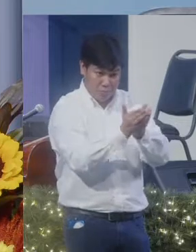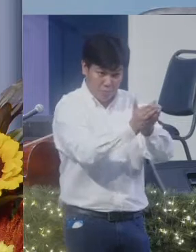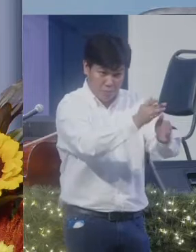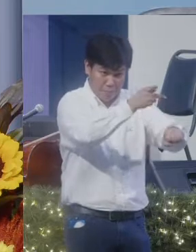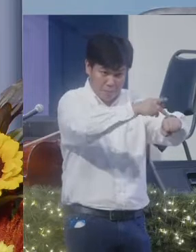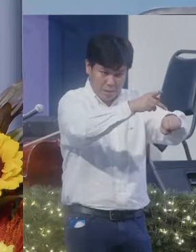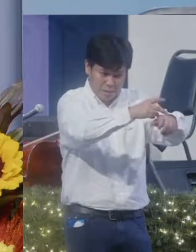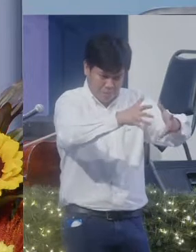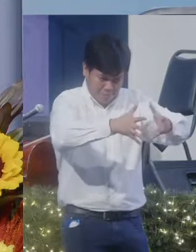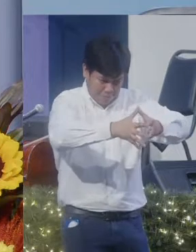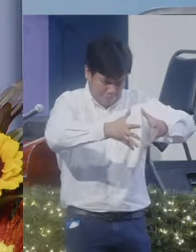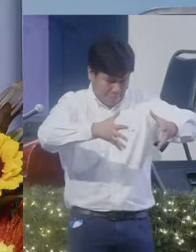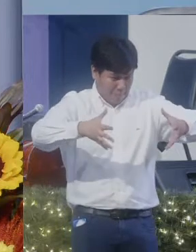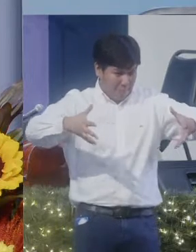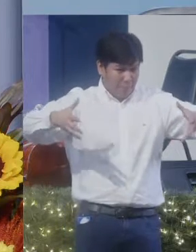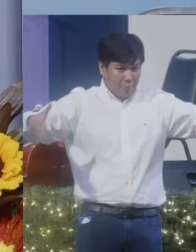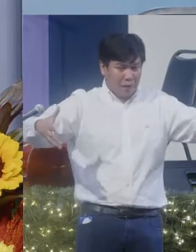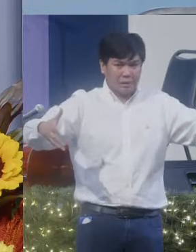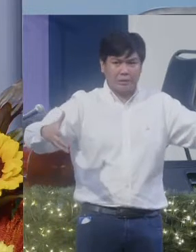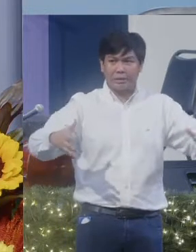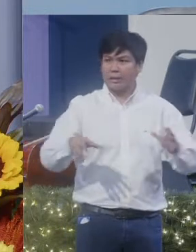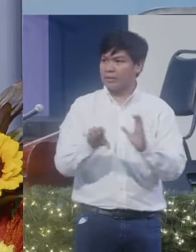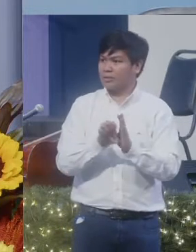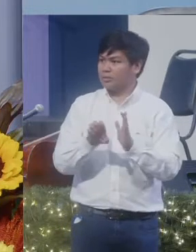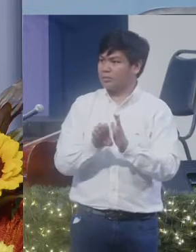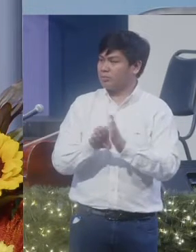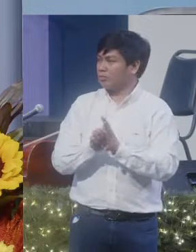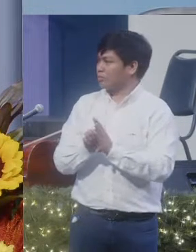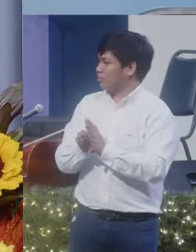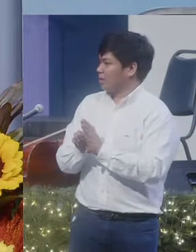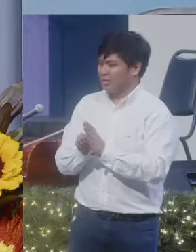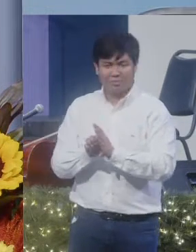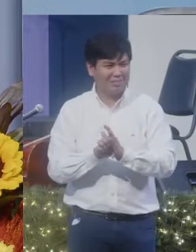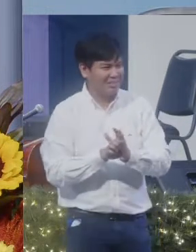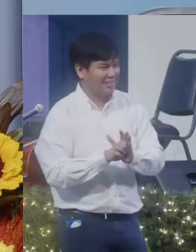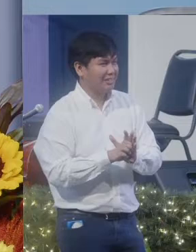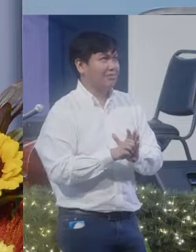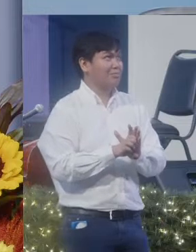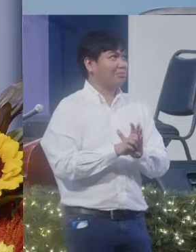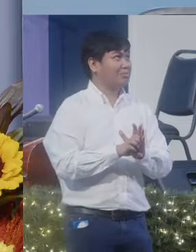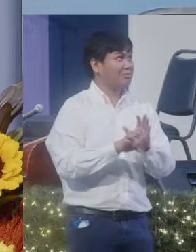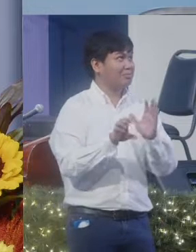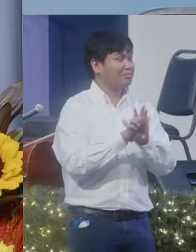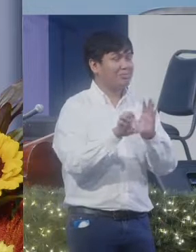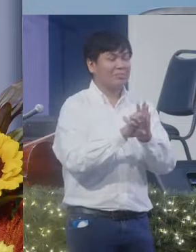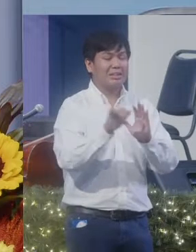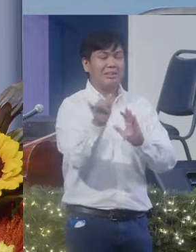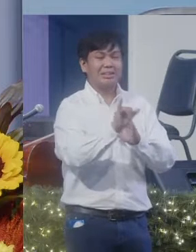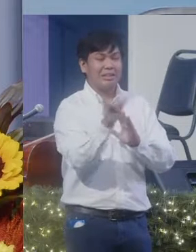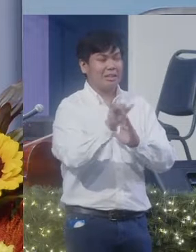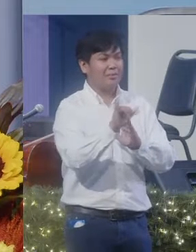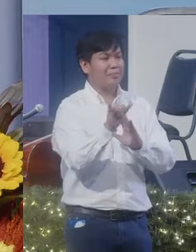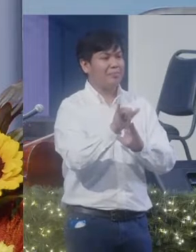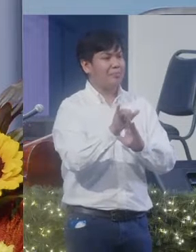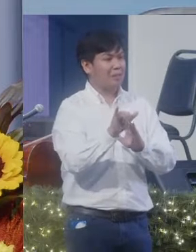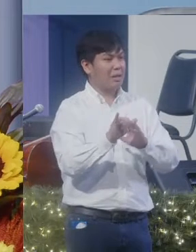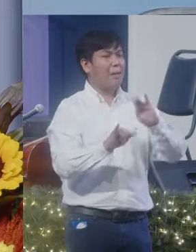wide, no, para sila ay stable, 30 feet long. So malaki po siyang bangka.